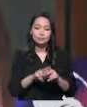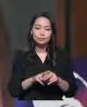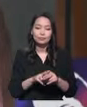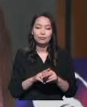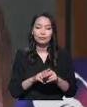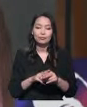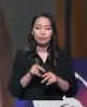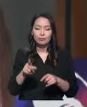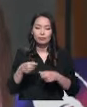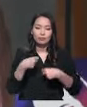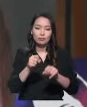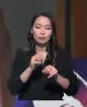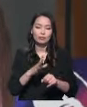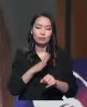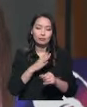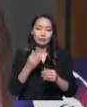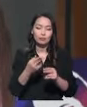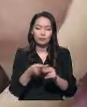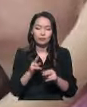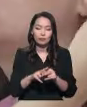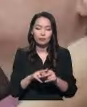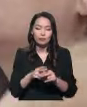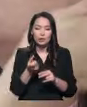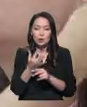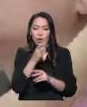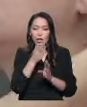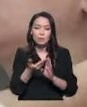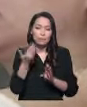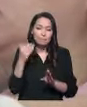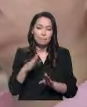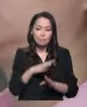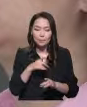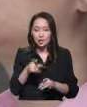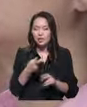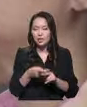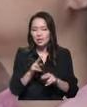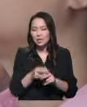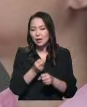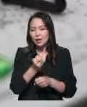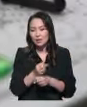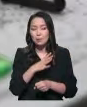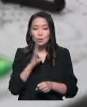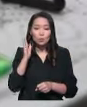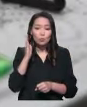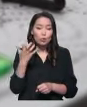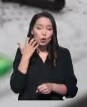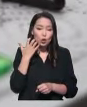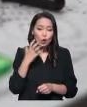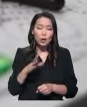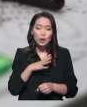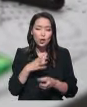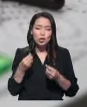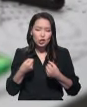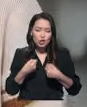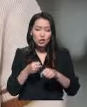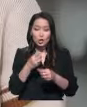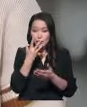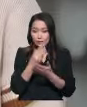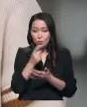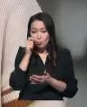известный блогер и мастер бьюти-индустрии. Несколько лет назад она подверглась насилию. Будучи беременной, Даша была избита своим